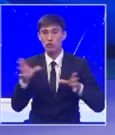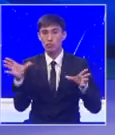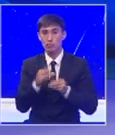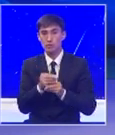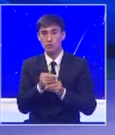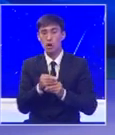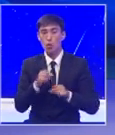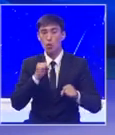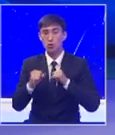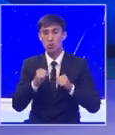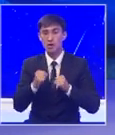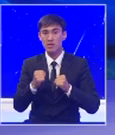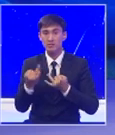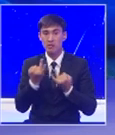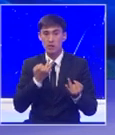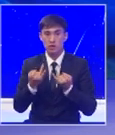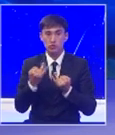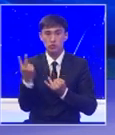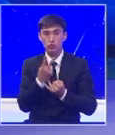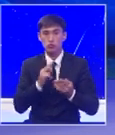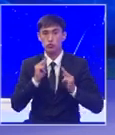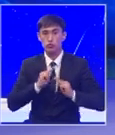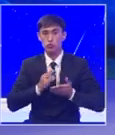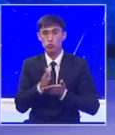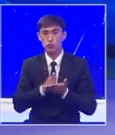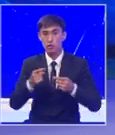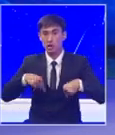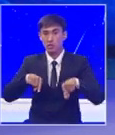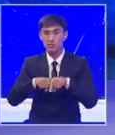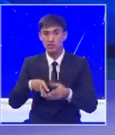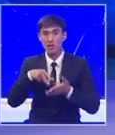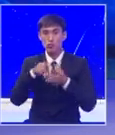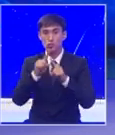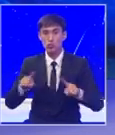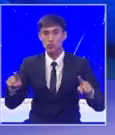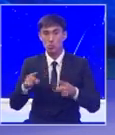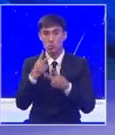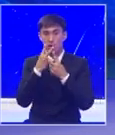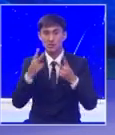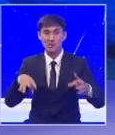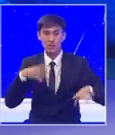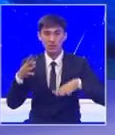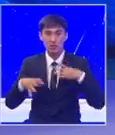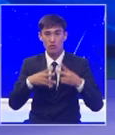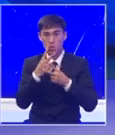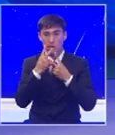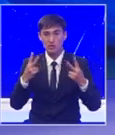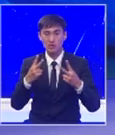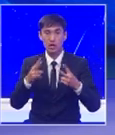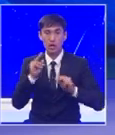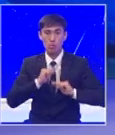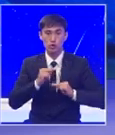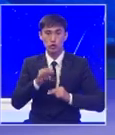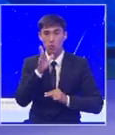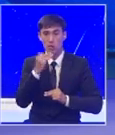плечом к плечу. Для укрепления взаимодействия двух служб были организованы экскурсии, показательные тренировки и